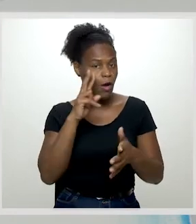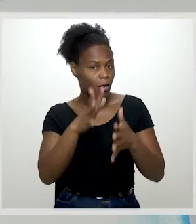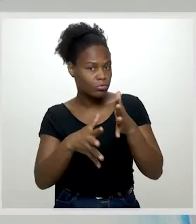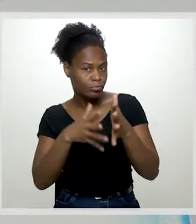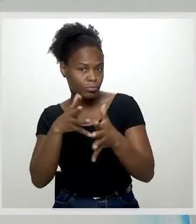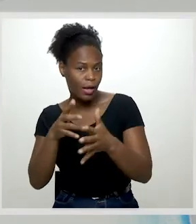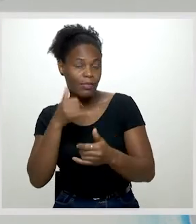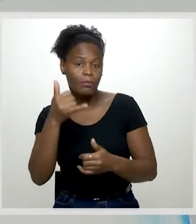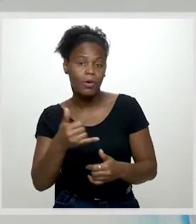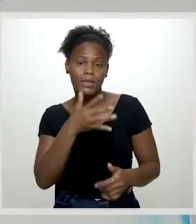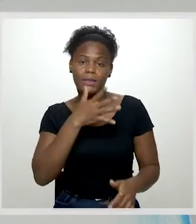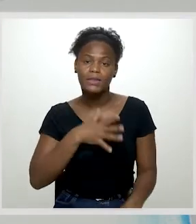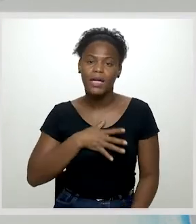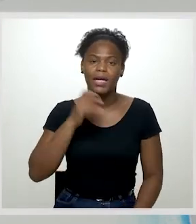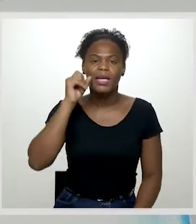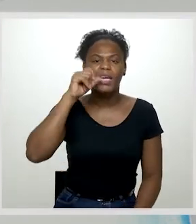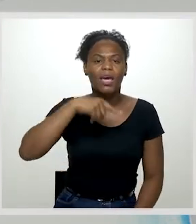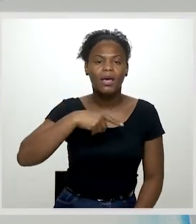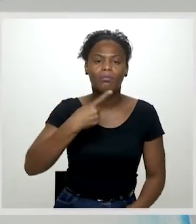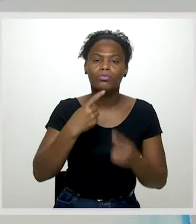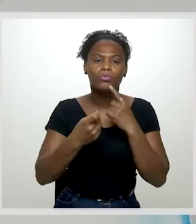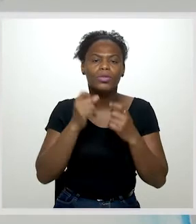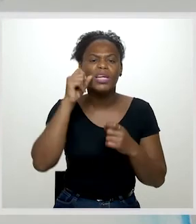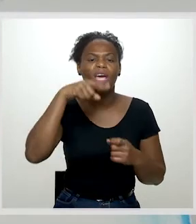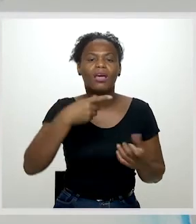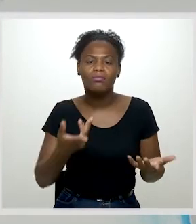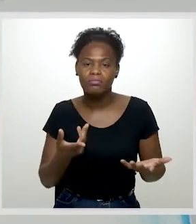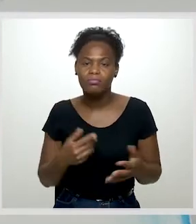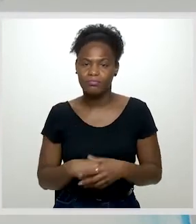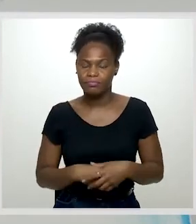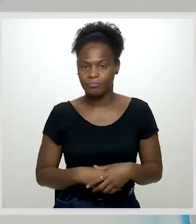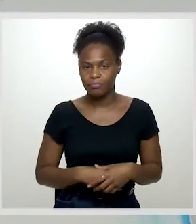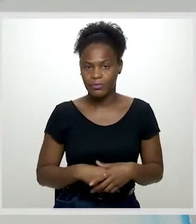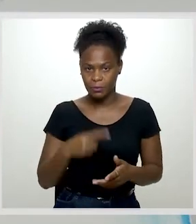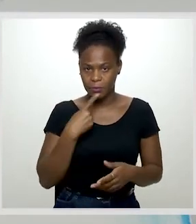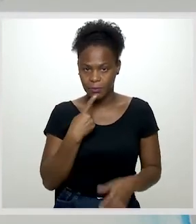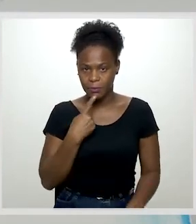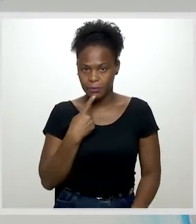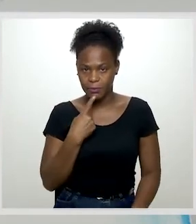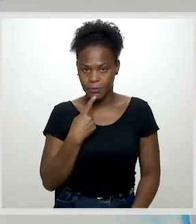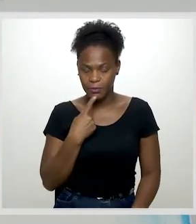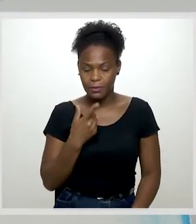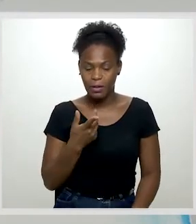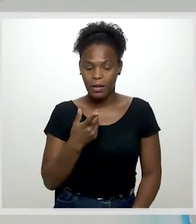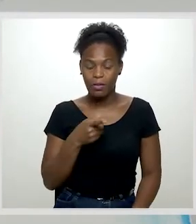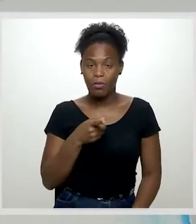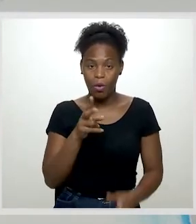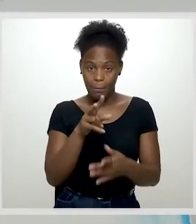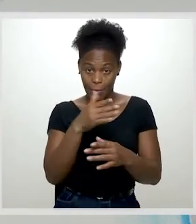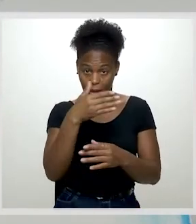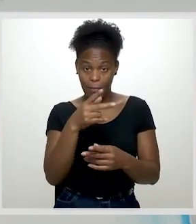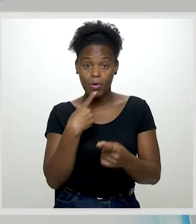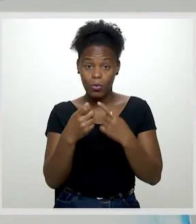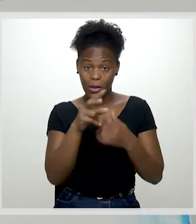écouter et me dire qui pose quelle question. Tu as compris? Alors, lis les questions